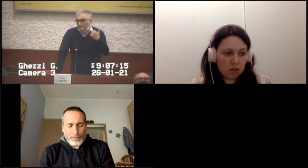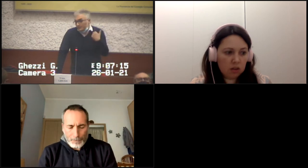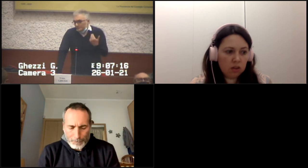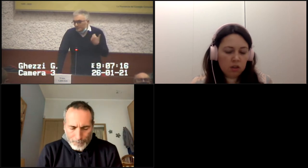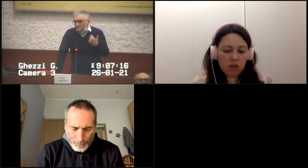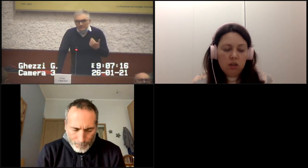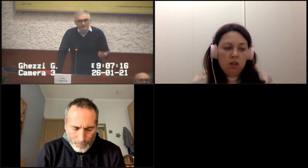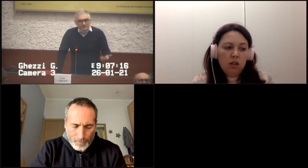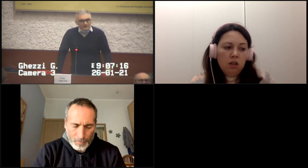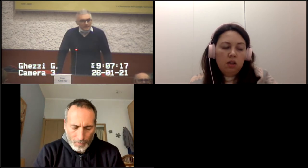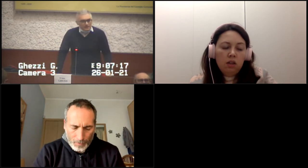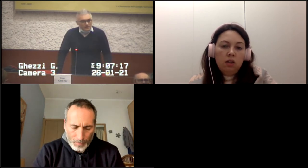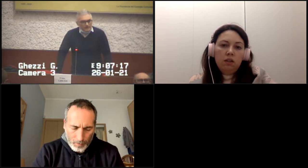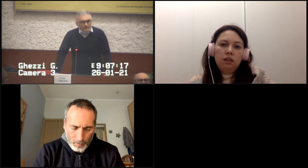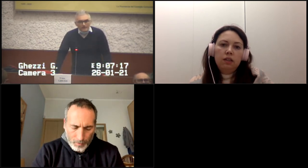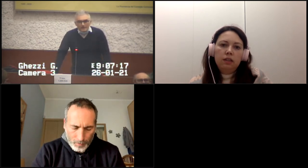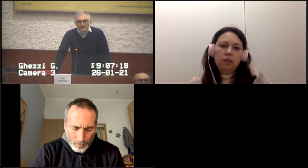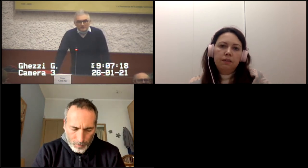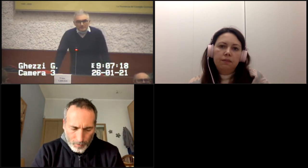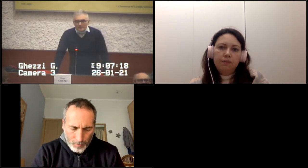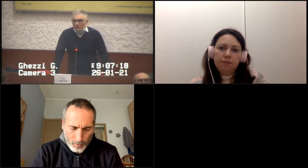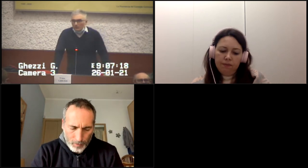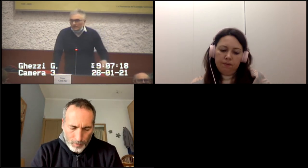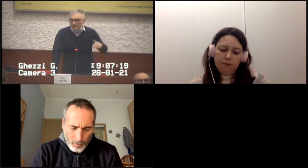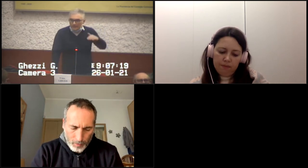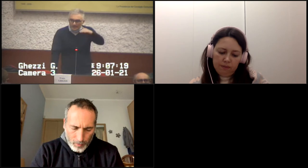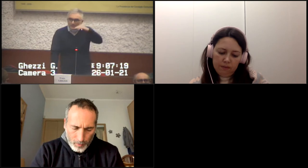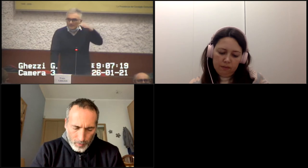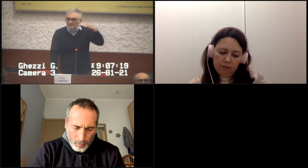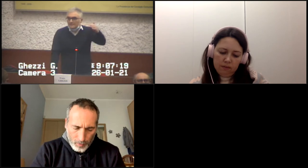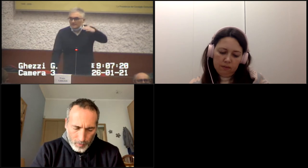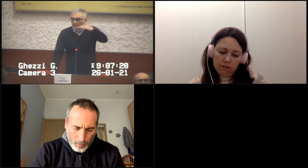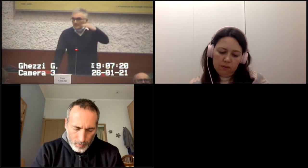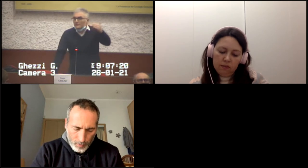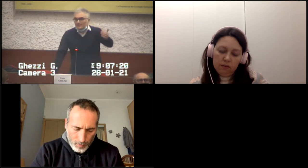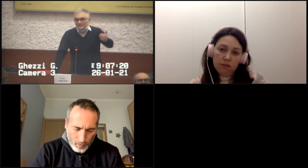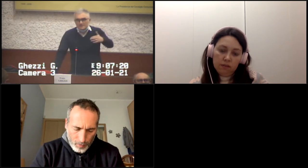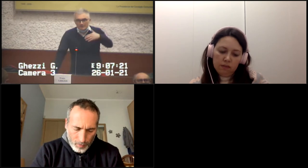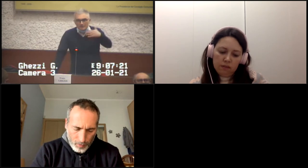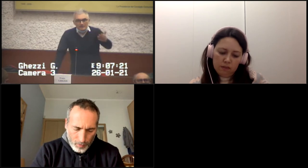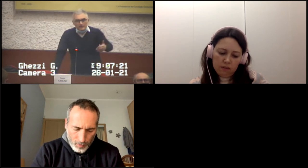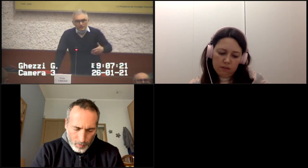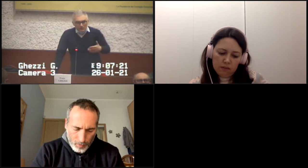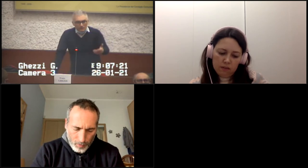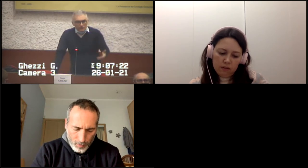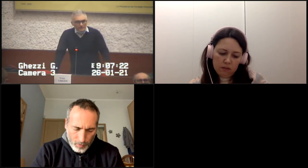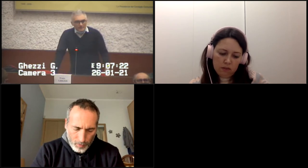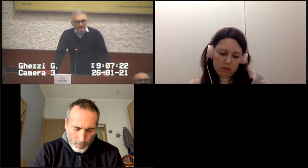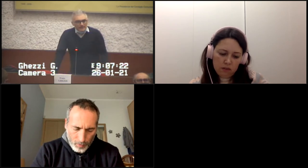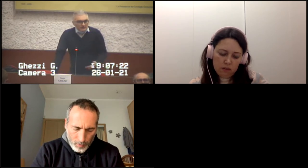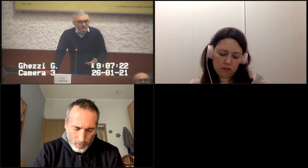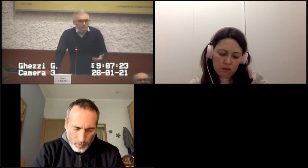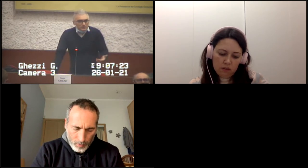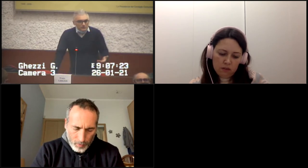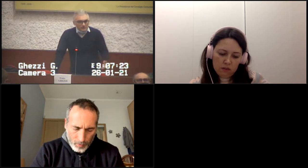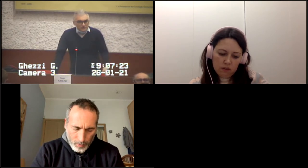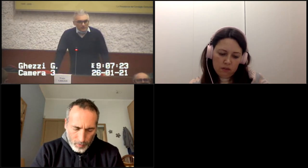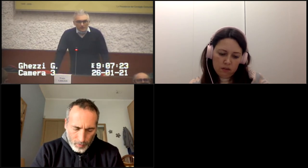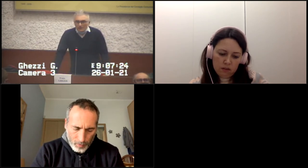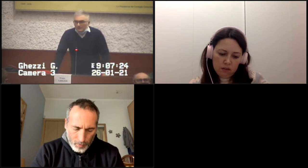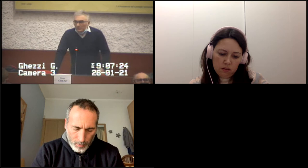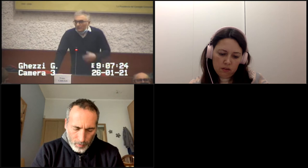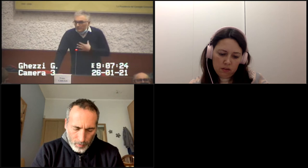anche decisamente prima della guerra, si vede come c'era la tendenza a tenere un'altezza e quindi una volumetria di un certo